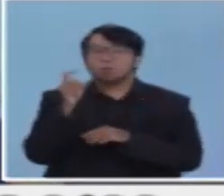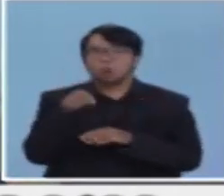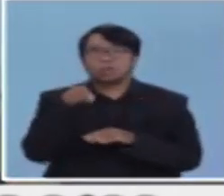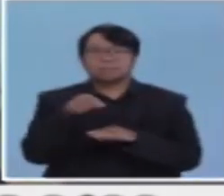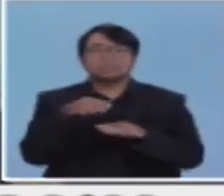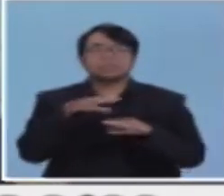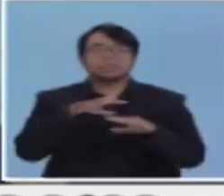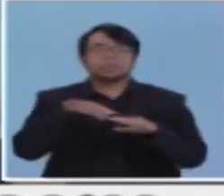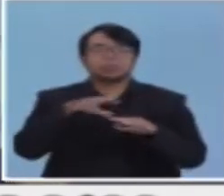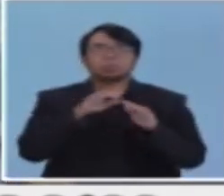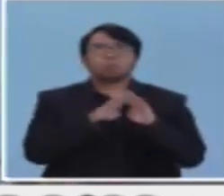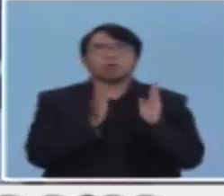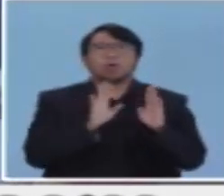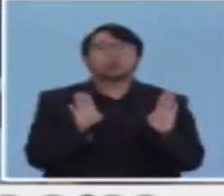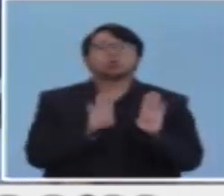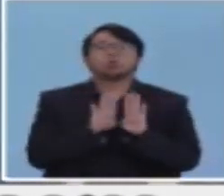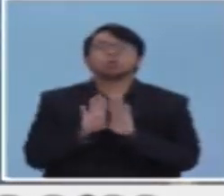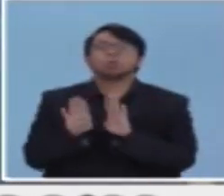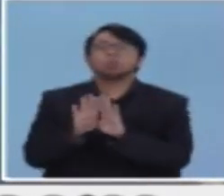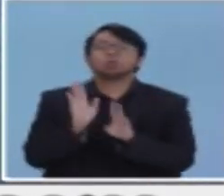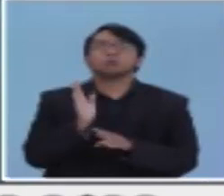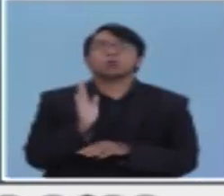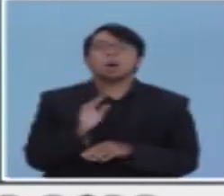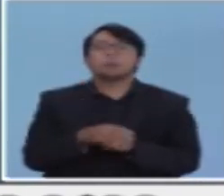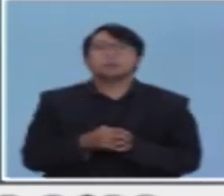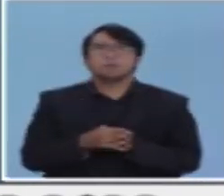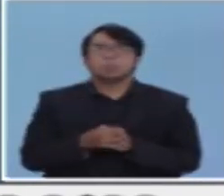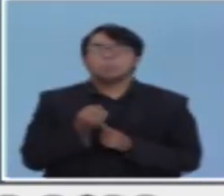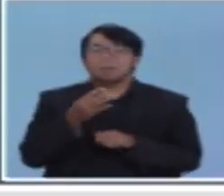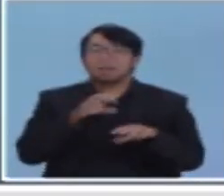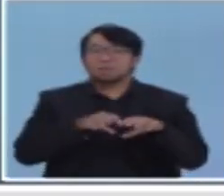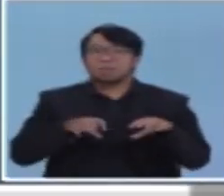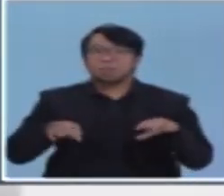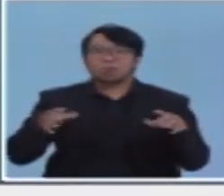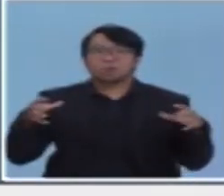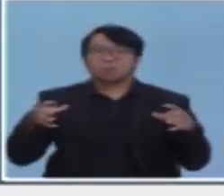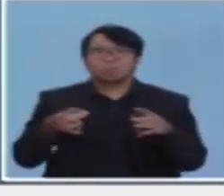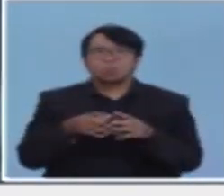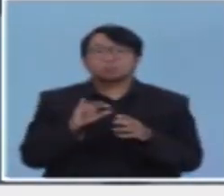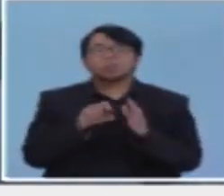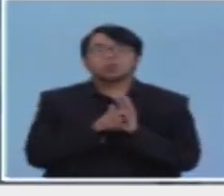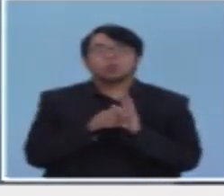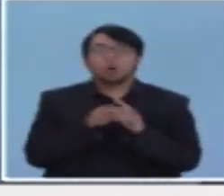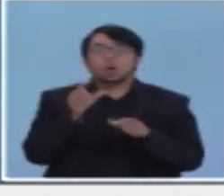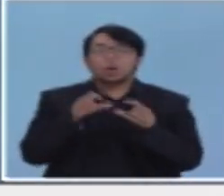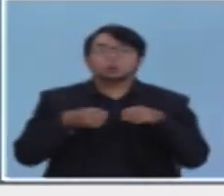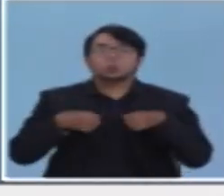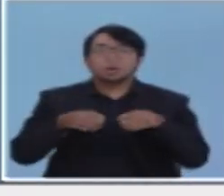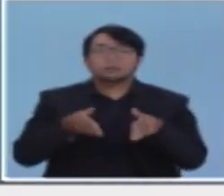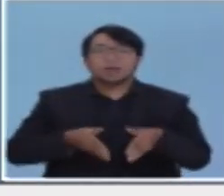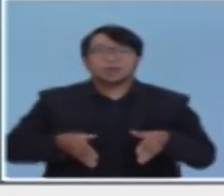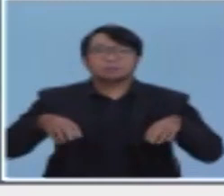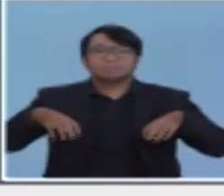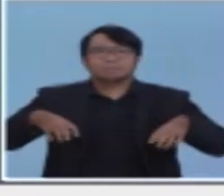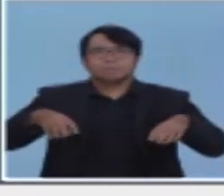Beberapa kerumunan kita awasi, terutama pedagang kaki lima di lapangan. Tetapi di kawasan Pasar Kebon Kembang,